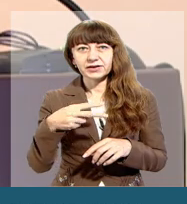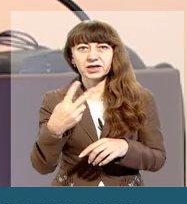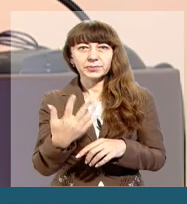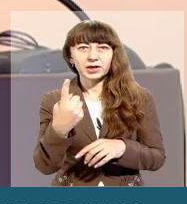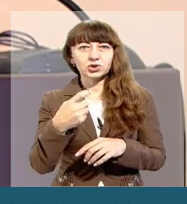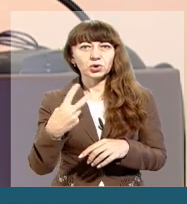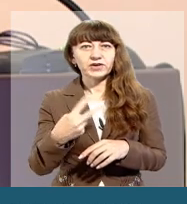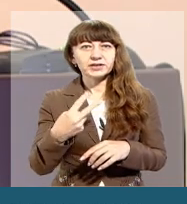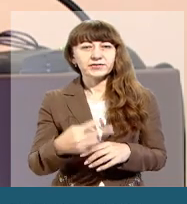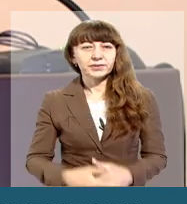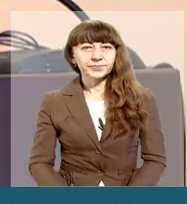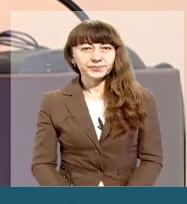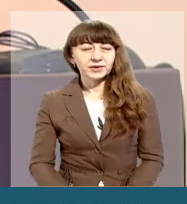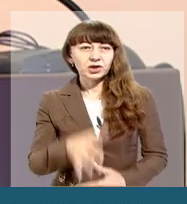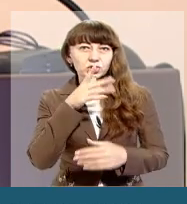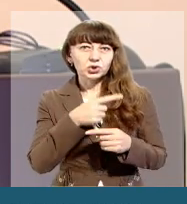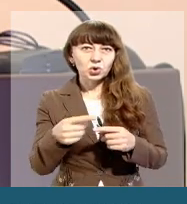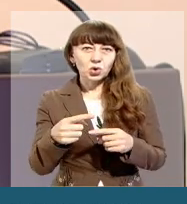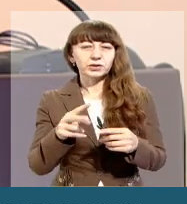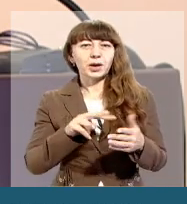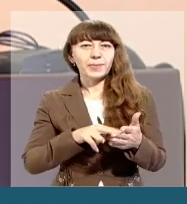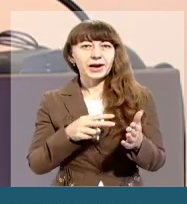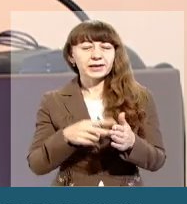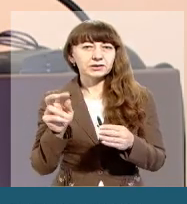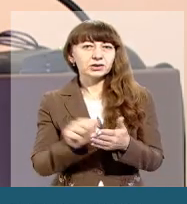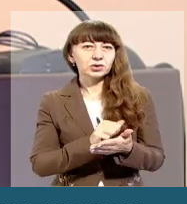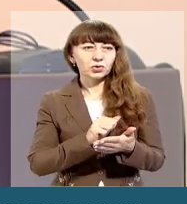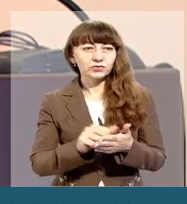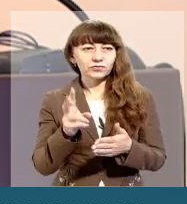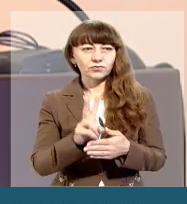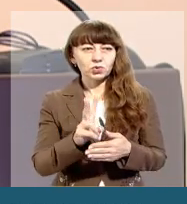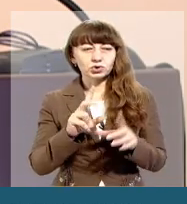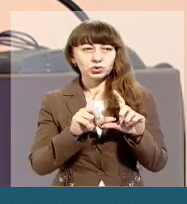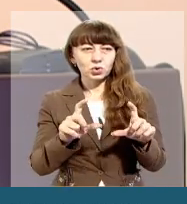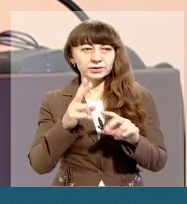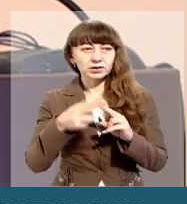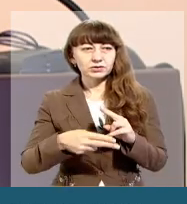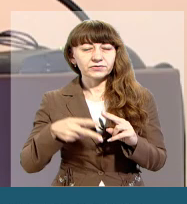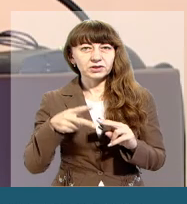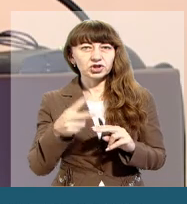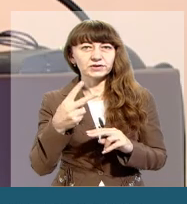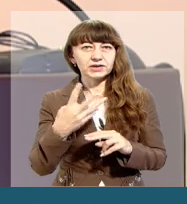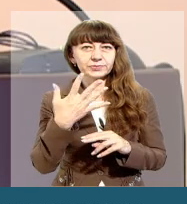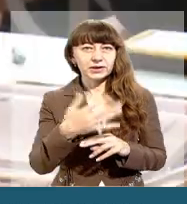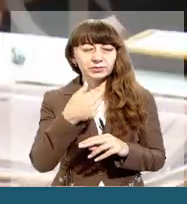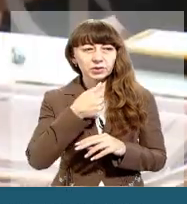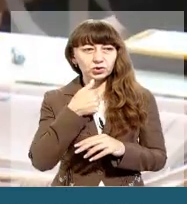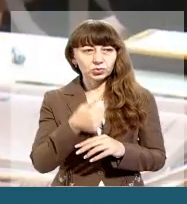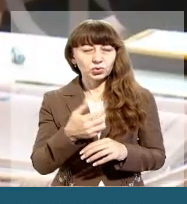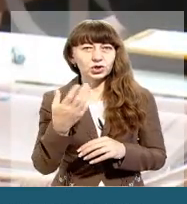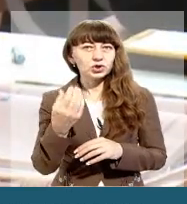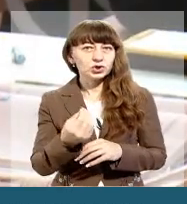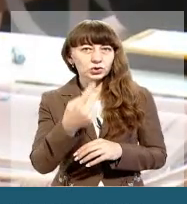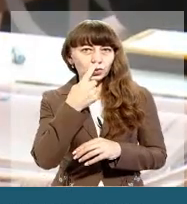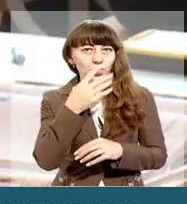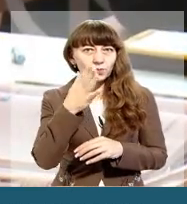и 122. Сроки действия проектно-сметной документации у двух школ заканчиваются уже в 2025 году. Кроме того,